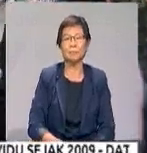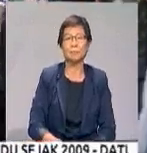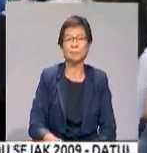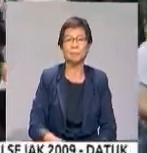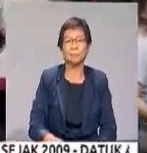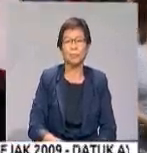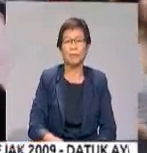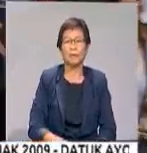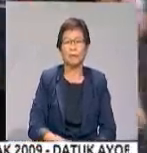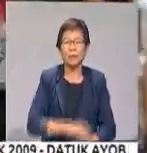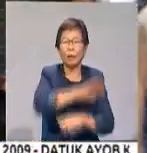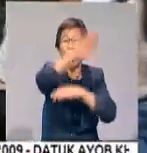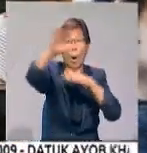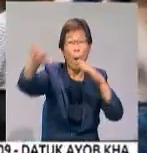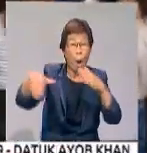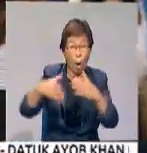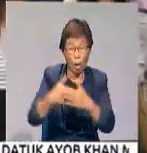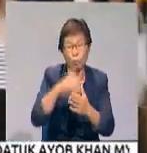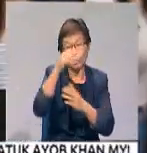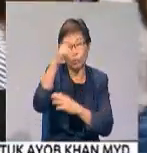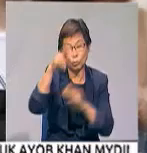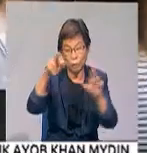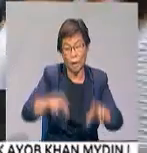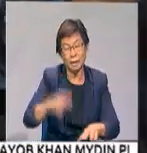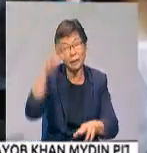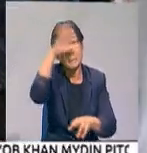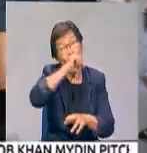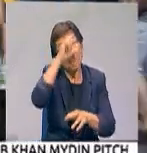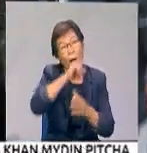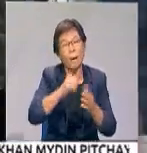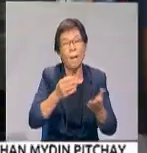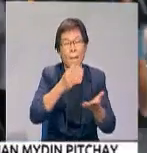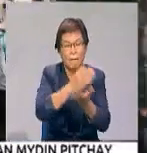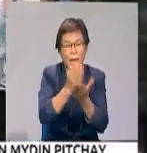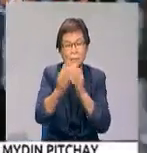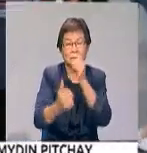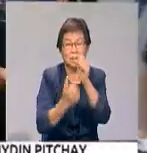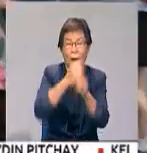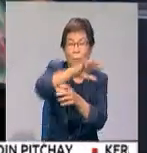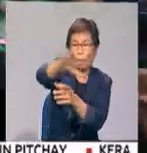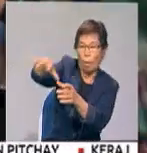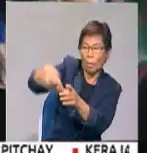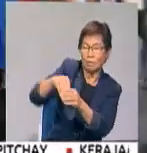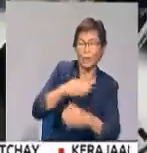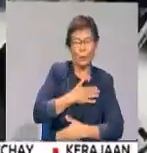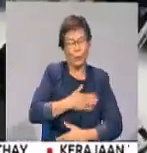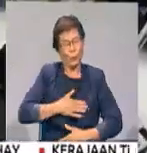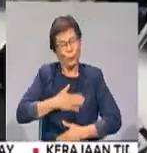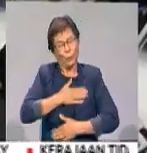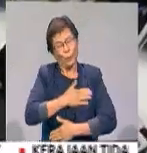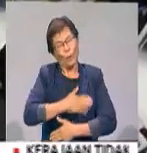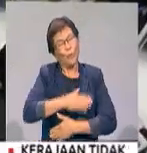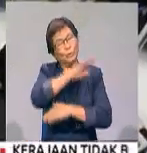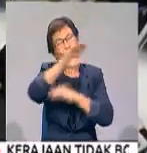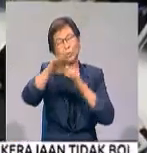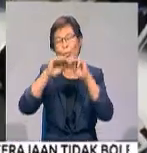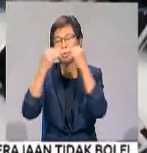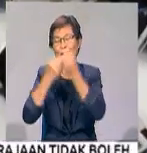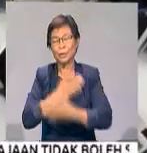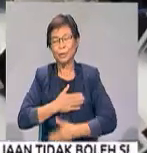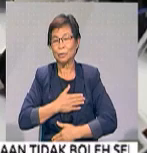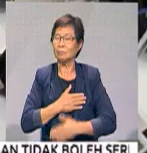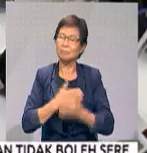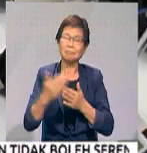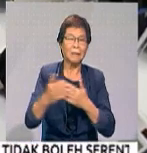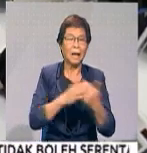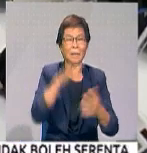Secara kesimpulannya, rakyat menjangkakan belanjawan kali ini lebih inklusif dan dapat dinikmati oleh setiap lapisan masyarakat tanpa